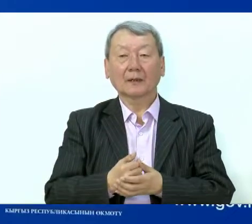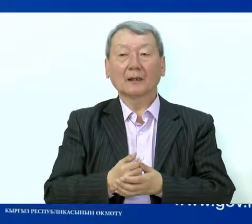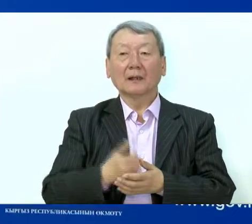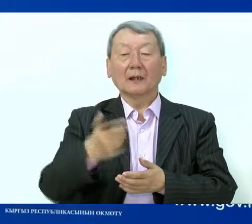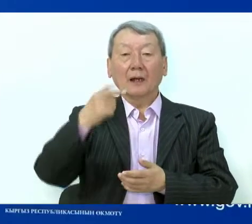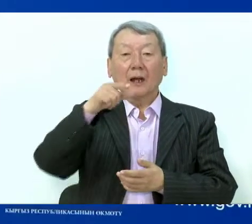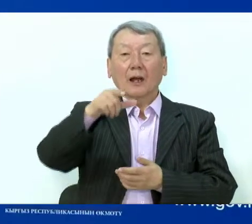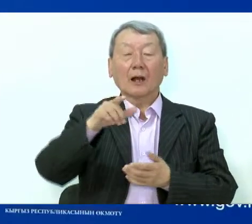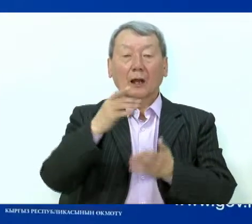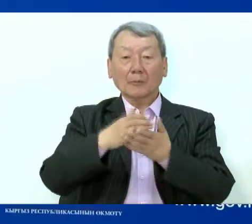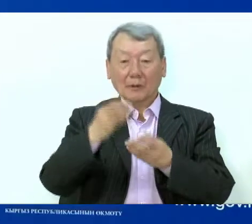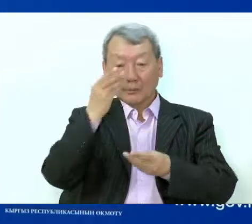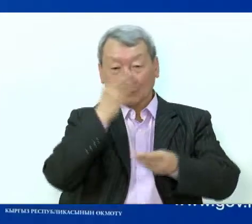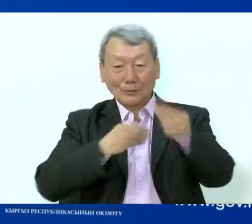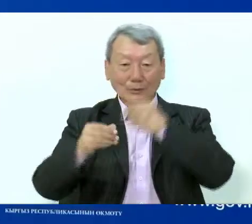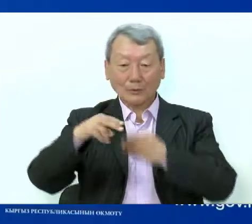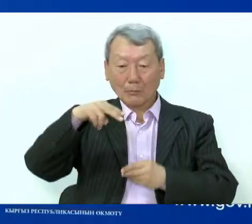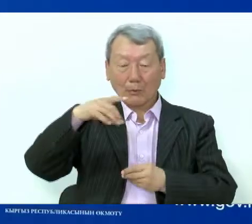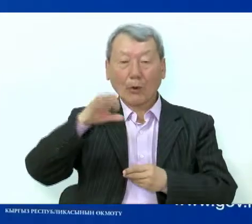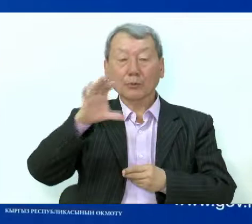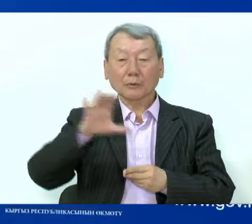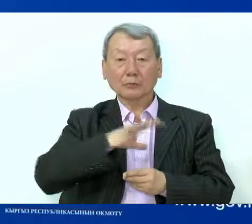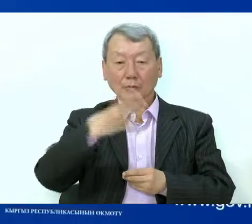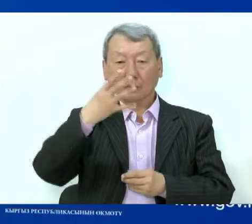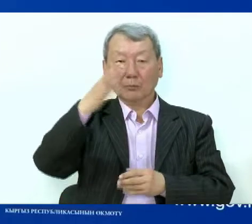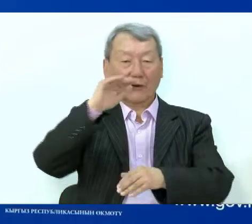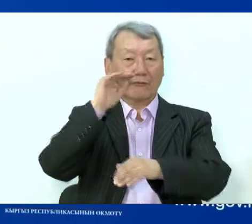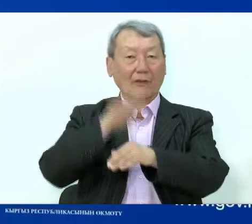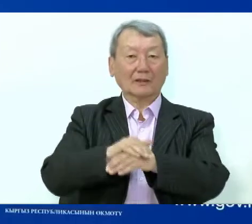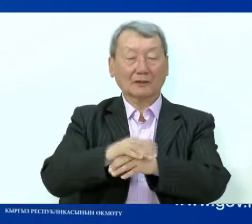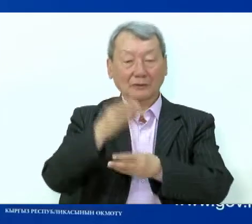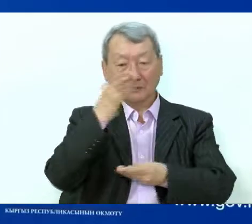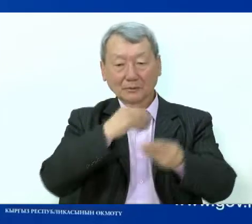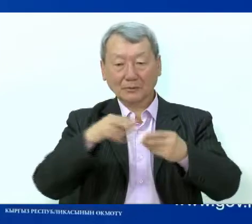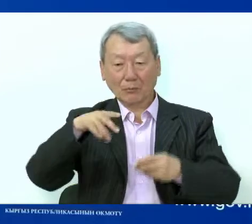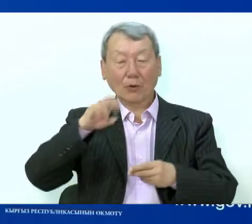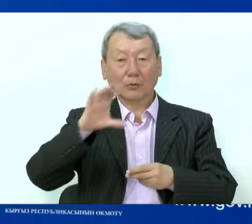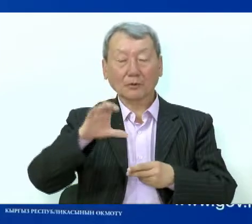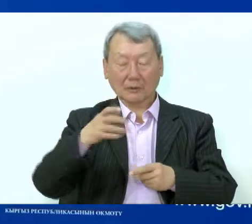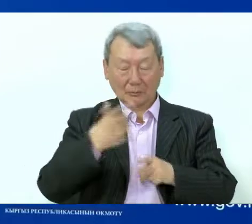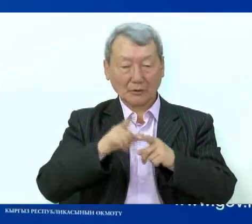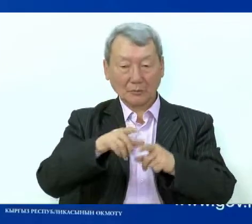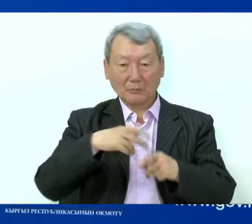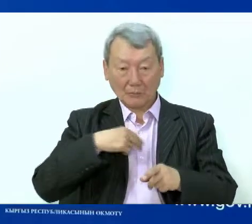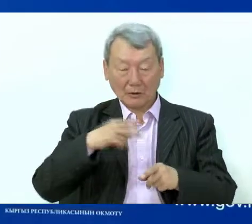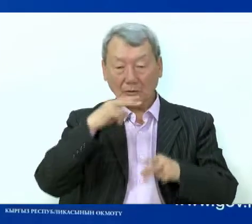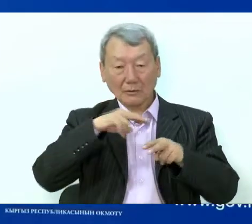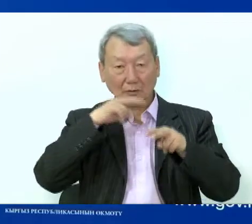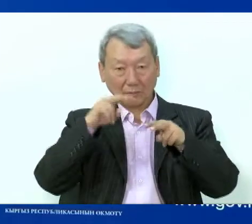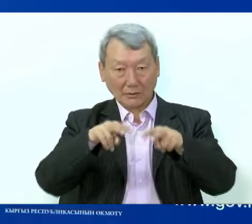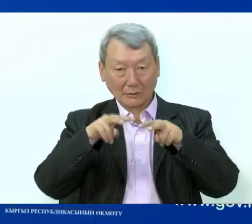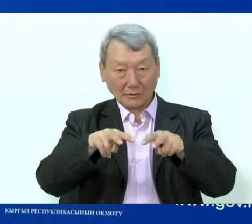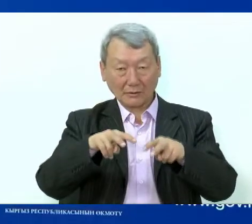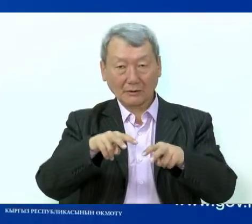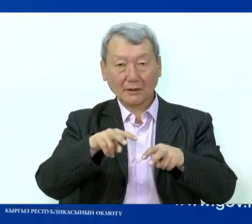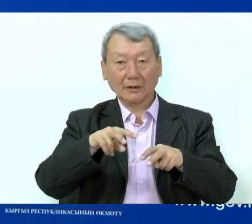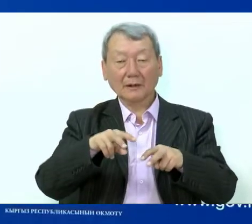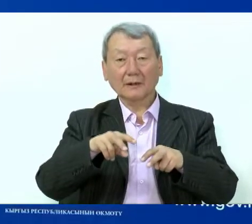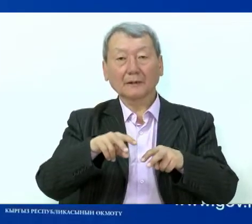По подложным пропускам зарегистрировано 45 фактов. У нас этот вопрос находится на особом контроле.